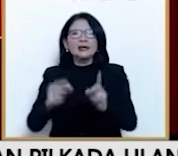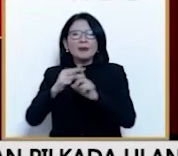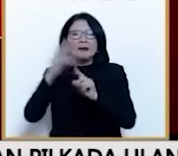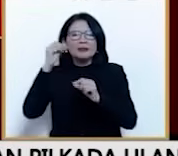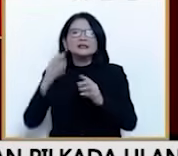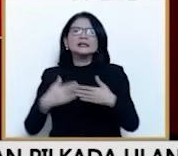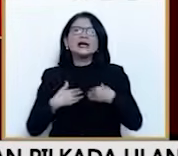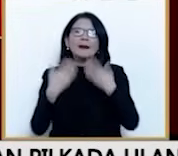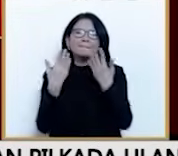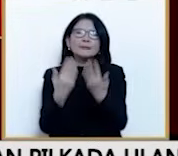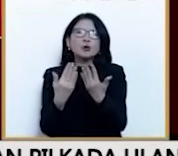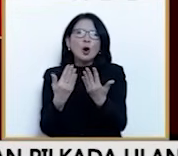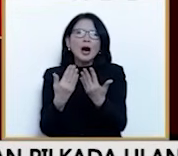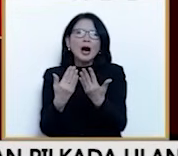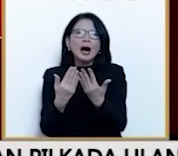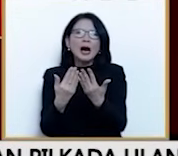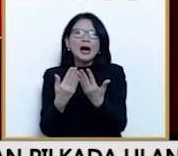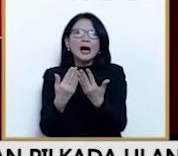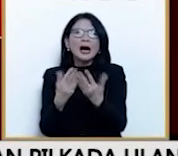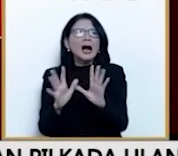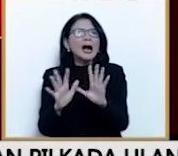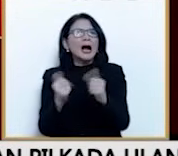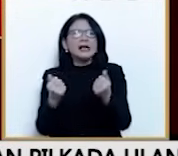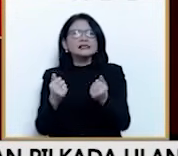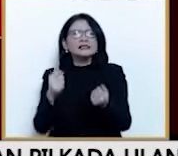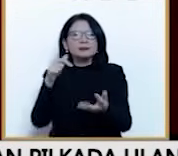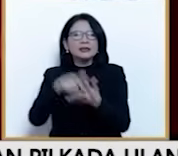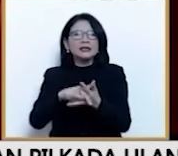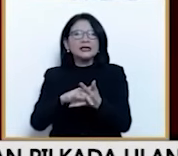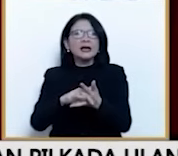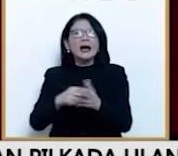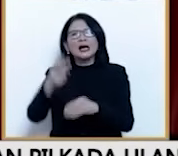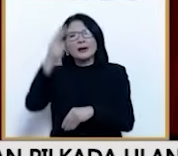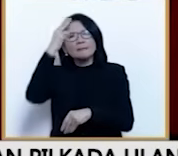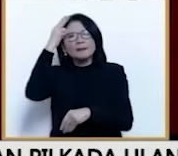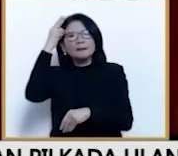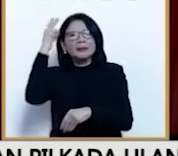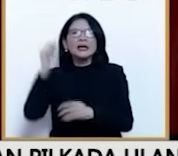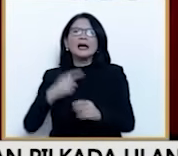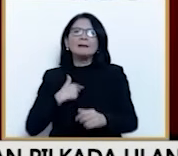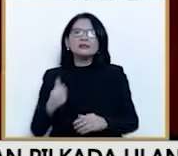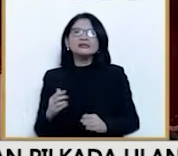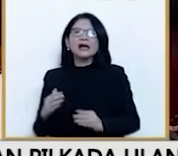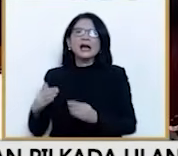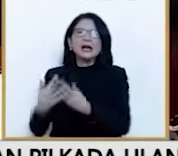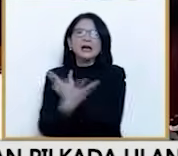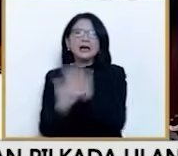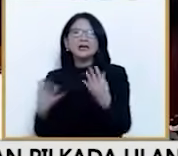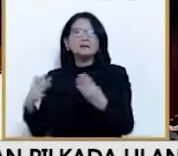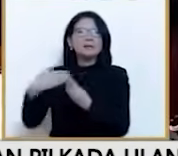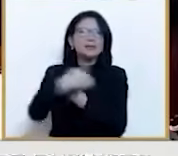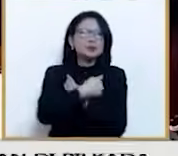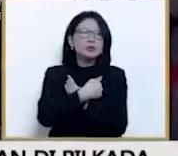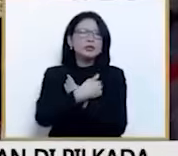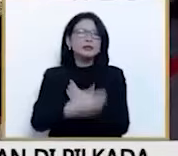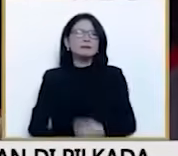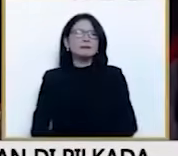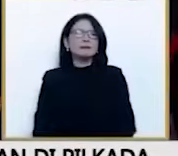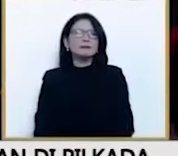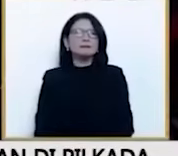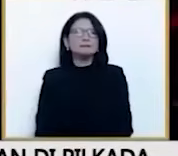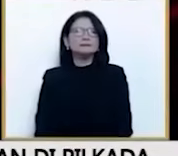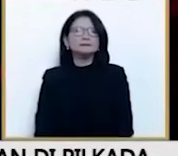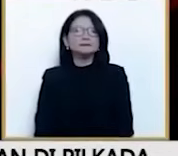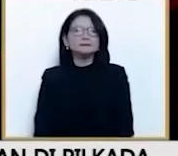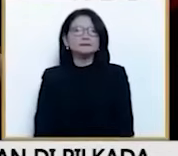kalian rakyat Jakarta apapun hasil pilkada, semoga lahir pemimpin yang berani melindungi rakyatnya. Terima kasih. Ya,